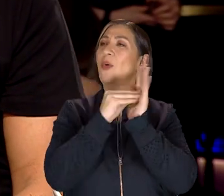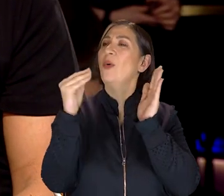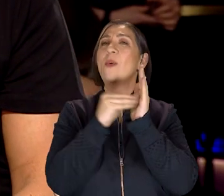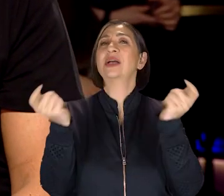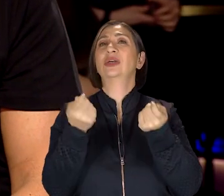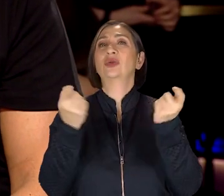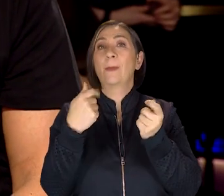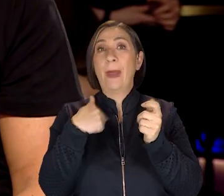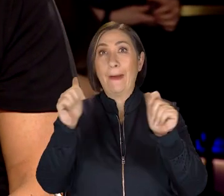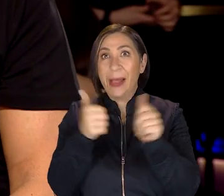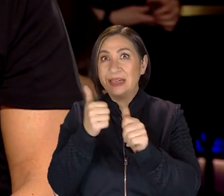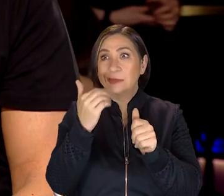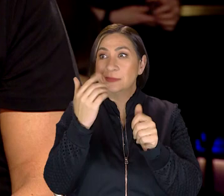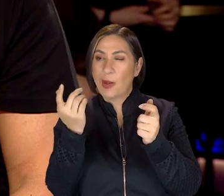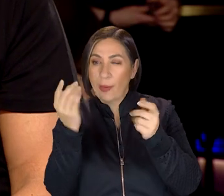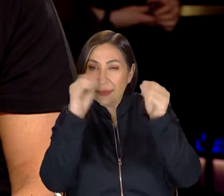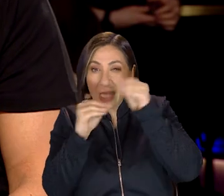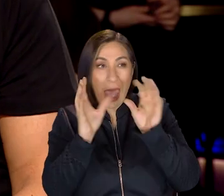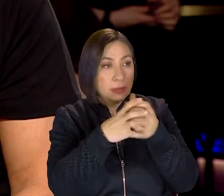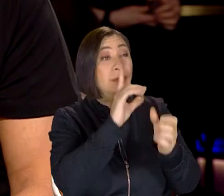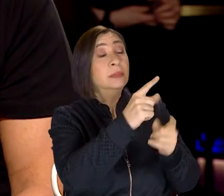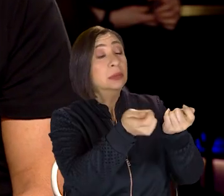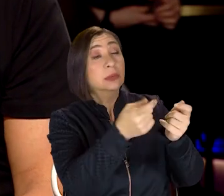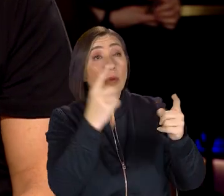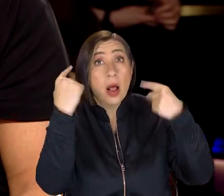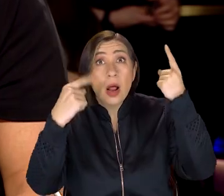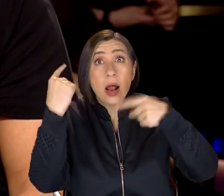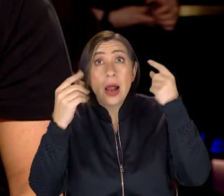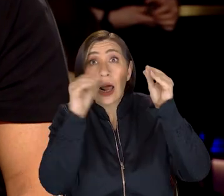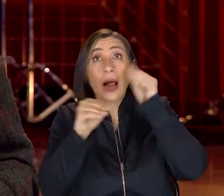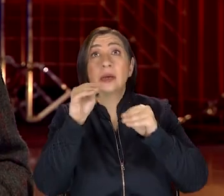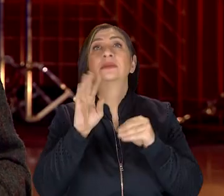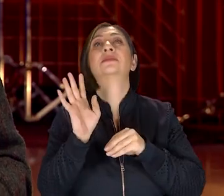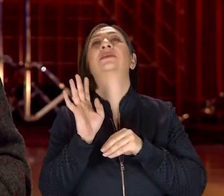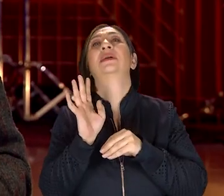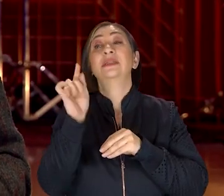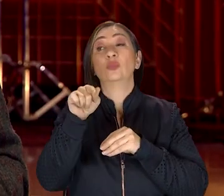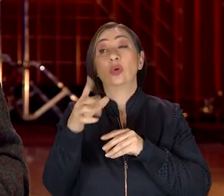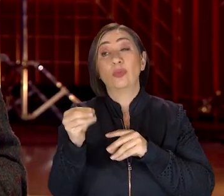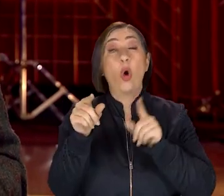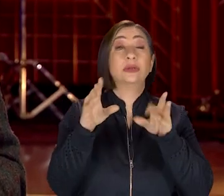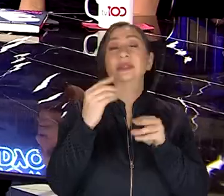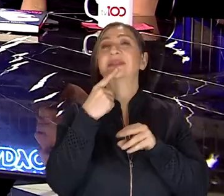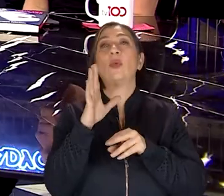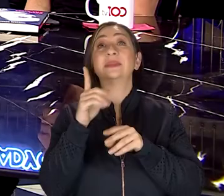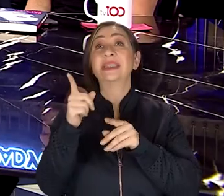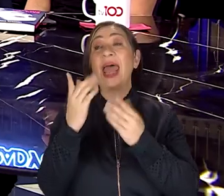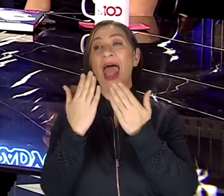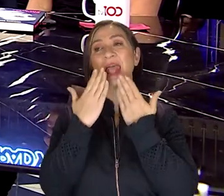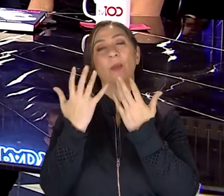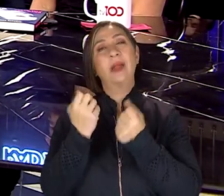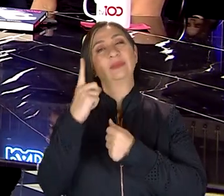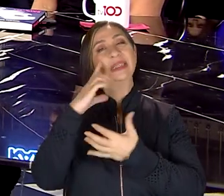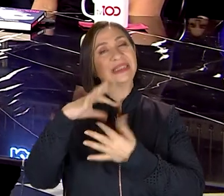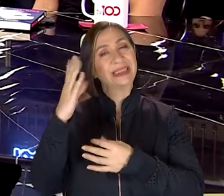bir tasarımı yok arkasında hani böyle oturup da bir ekibin günlerce düşündüğü şimdi bunu yapalım şimdi böyle bir ama şey ama sen eğitimli bir